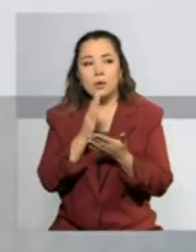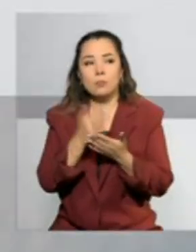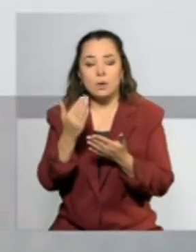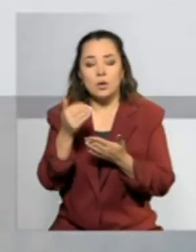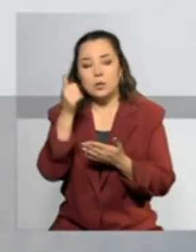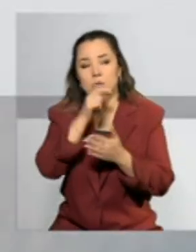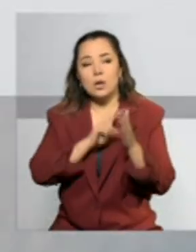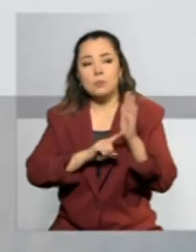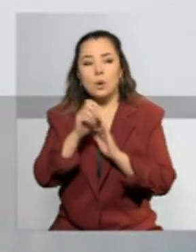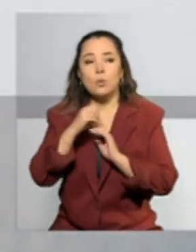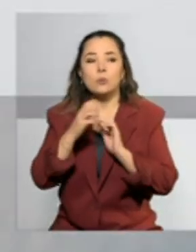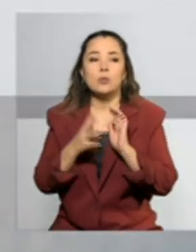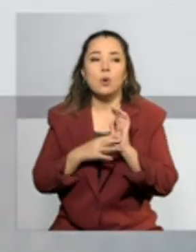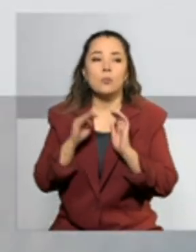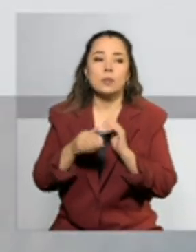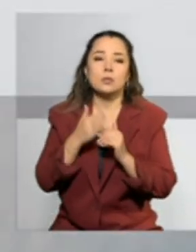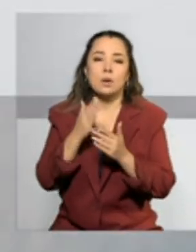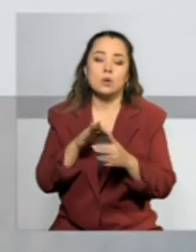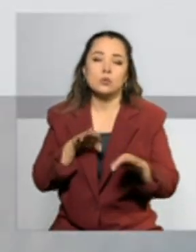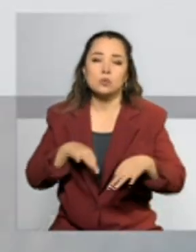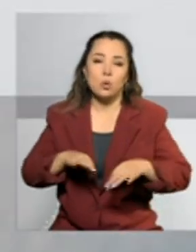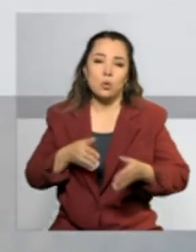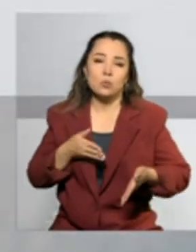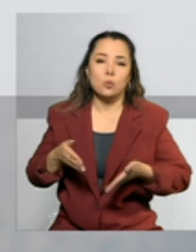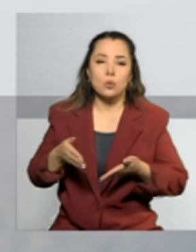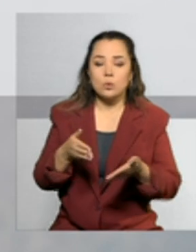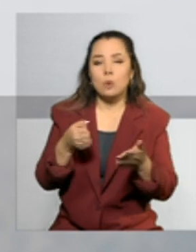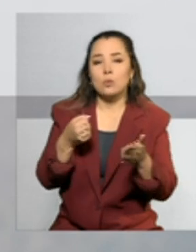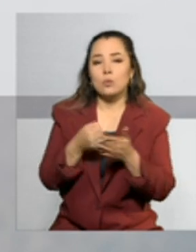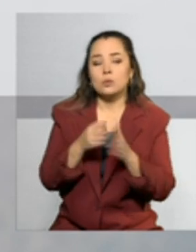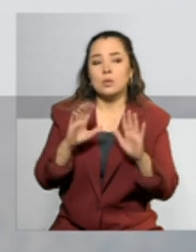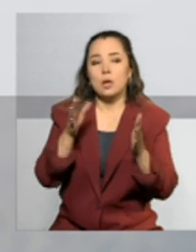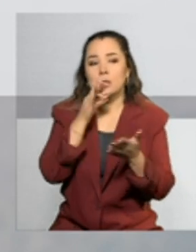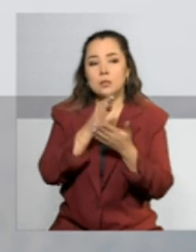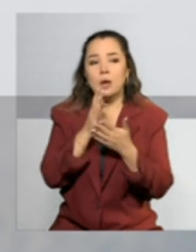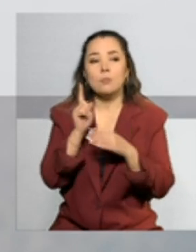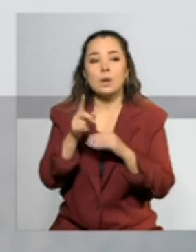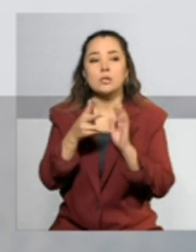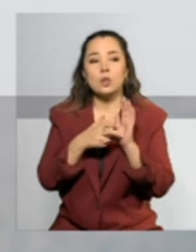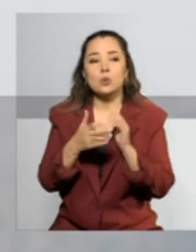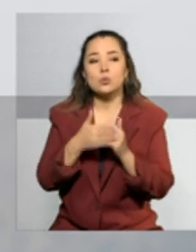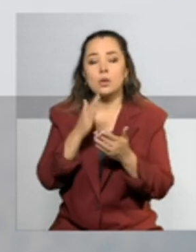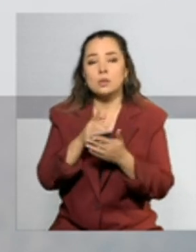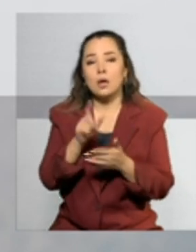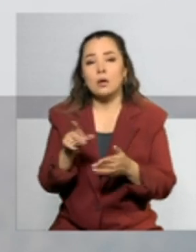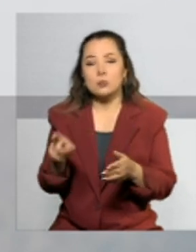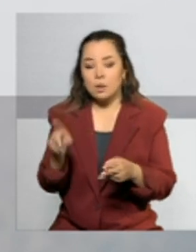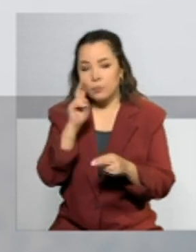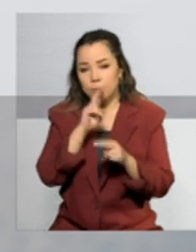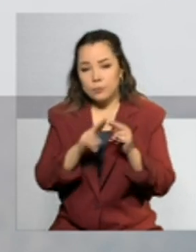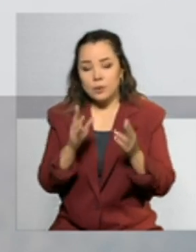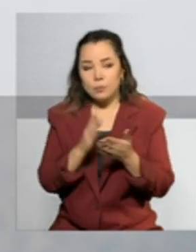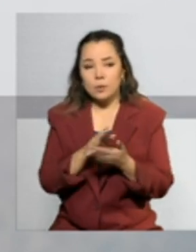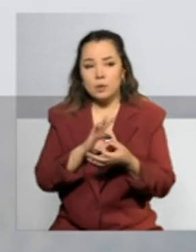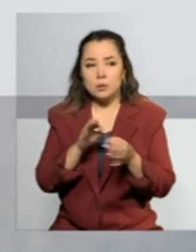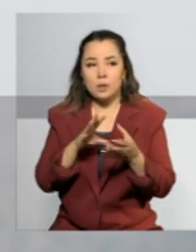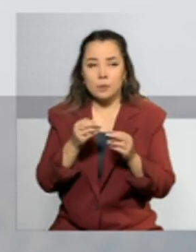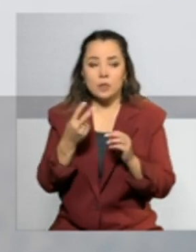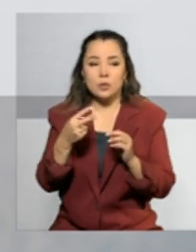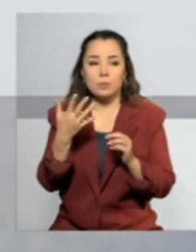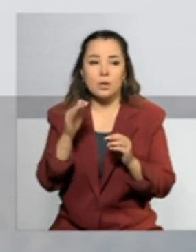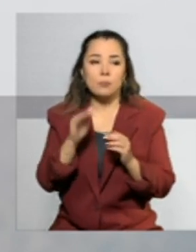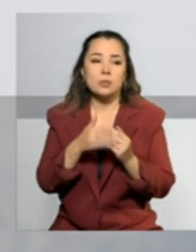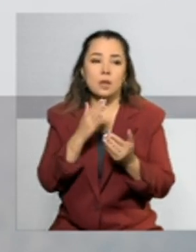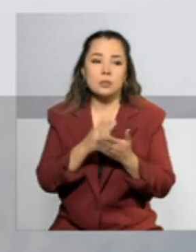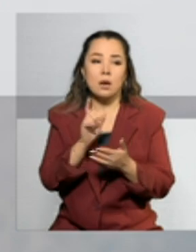Жыл басынан бері 19 мыңнан астам жол көлік оқиғасы тіркелді. Салдарынан 1800-ге жуық адамның өмірі жол үстінде қиылды. 25